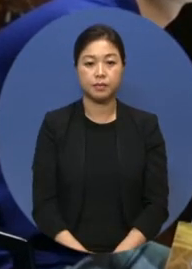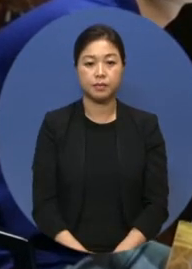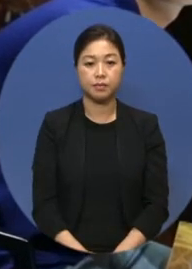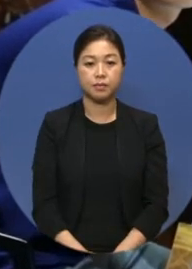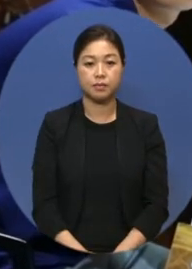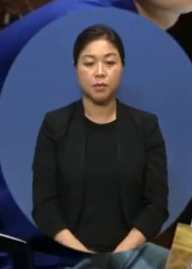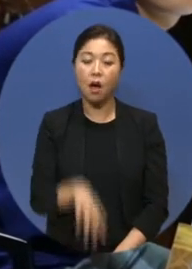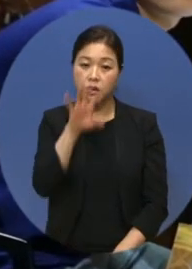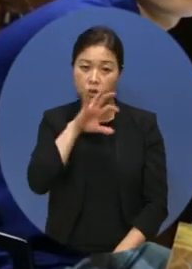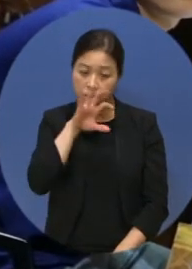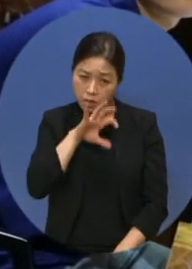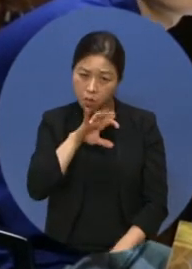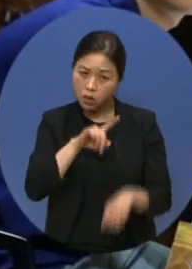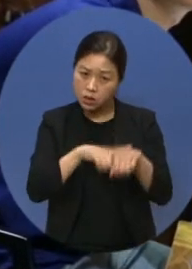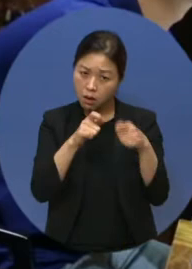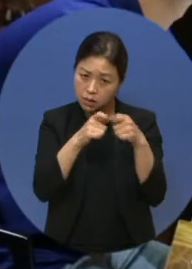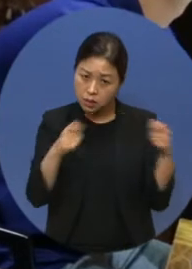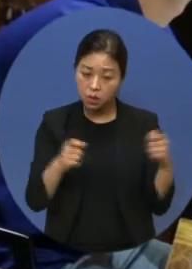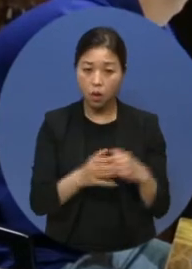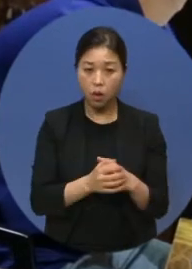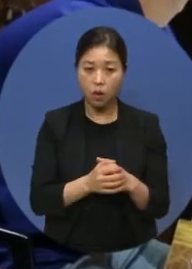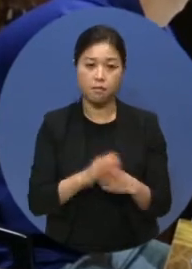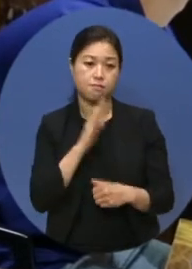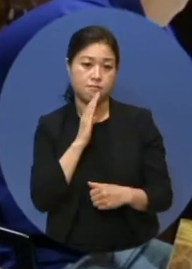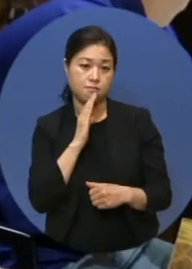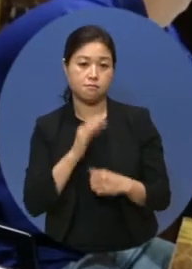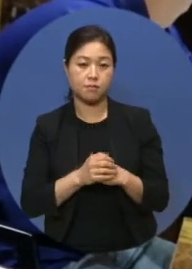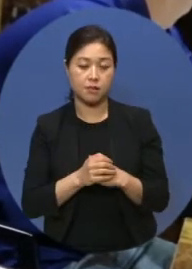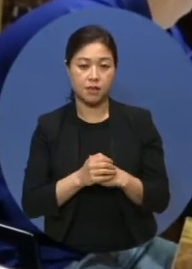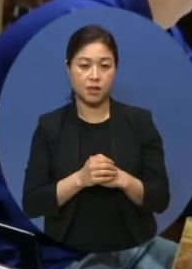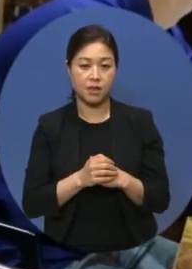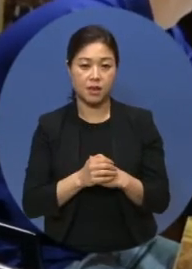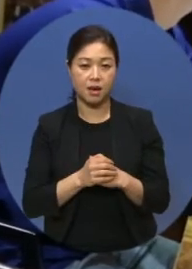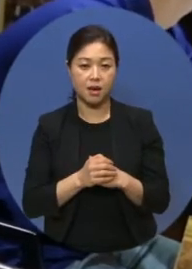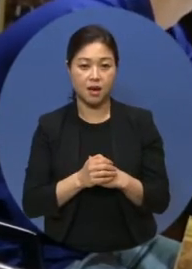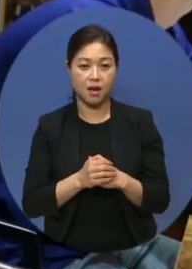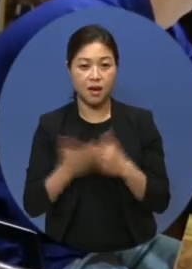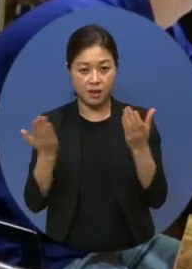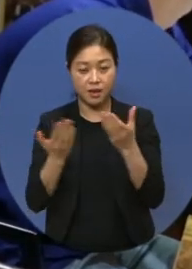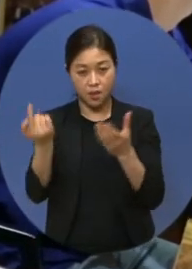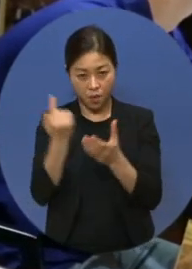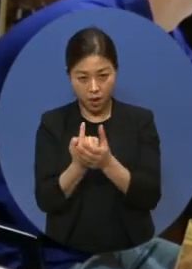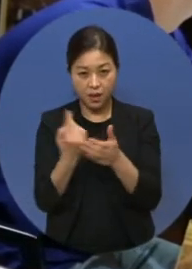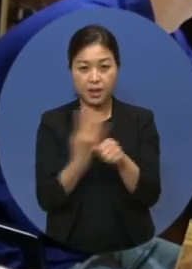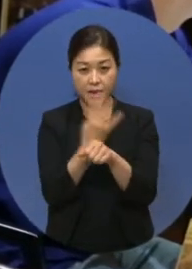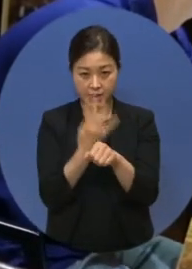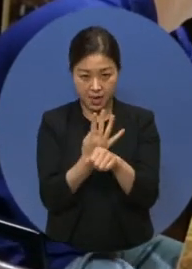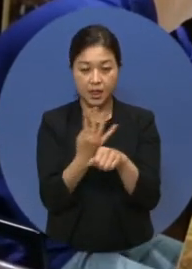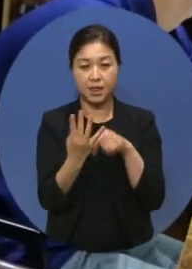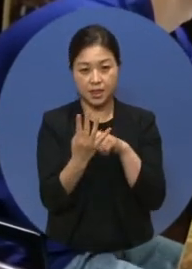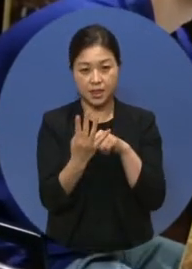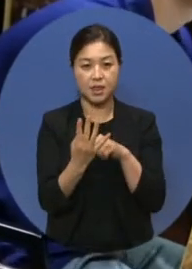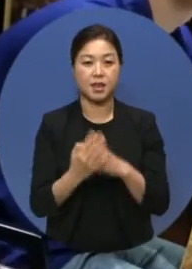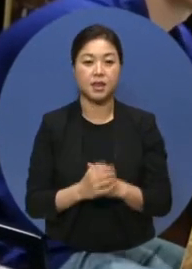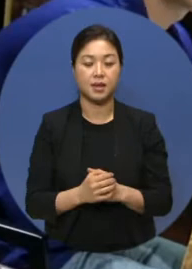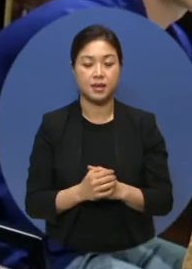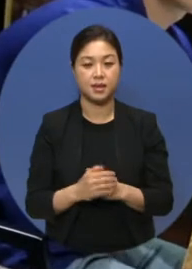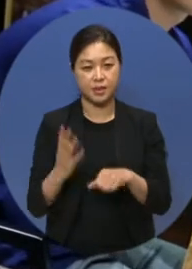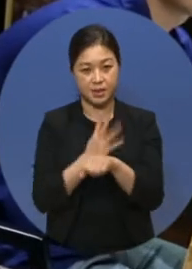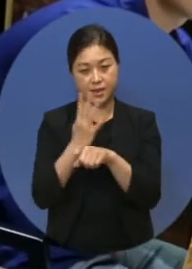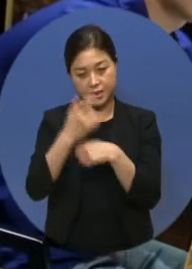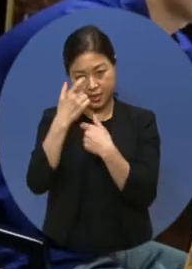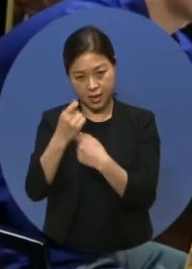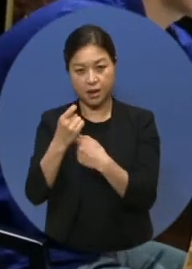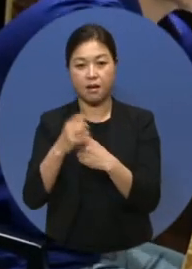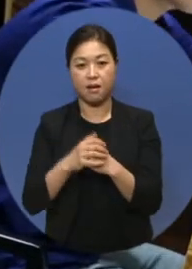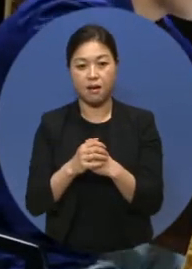아니, 연습 시간이 되게 기네요. 저희들 출근 시간이 4시간이라서 4시간을 맞춰야 돼서. 아 그럼 뭐 네.